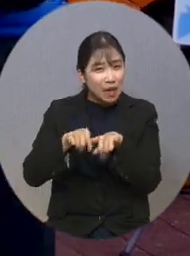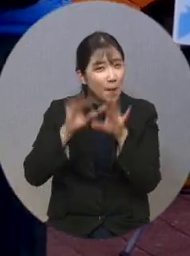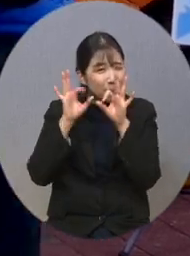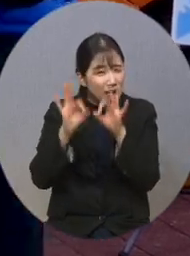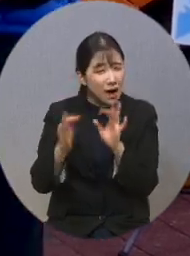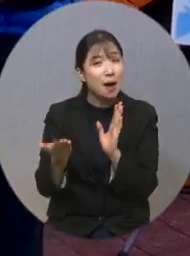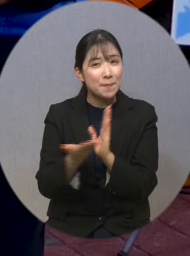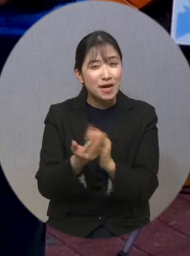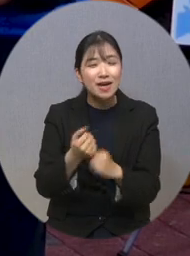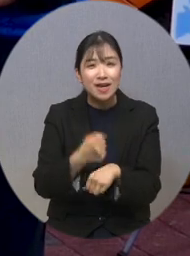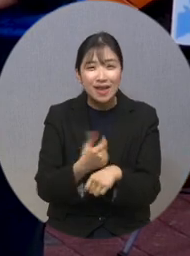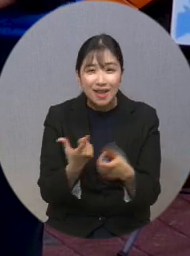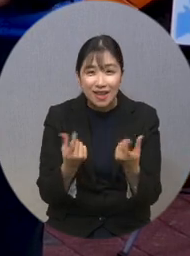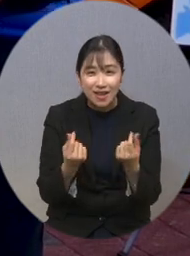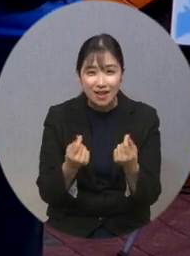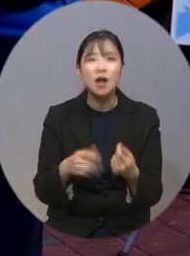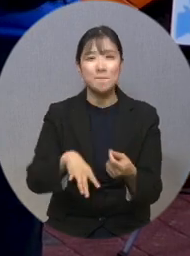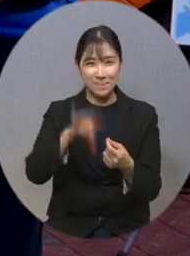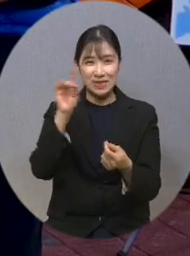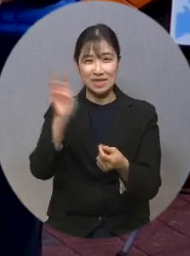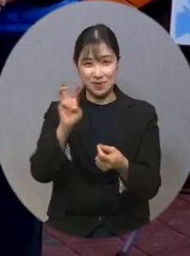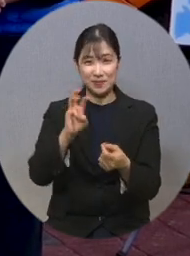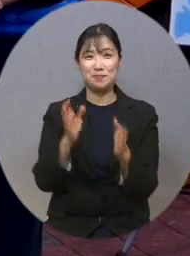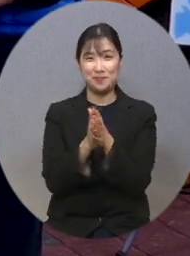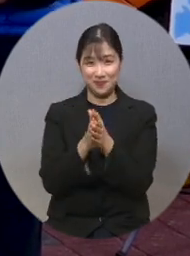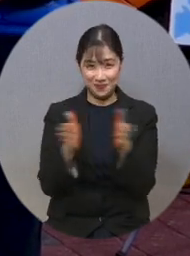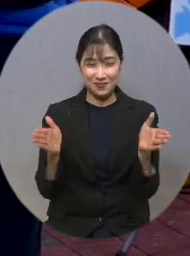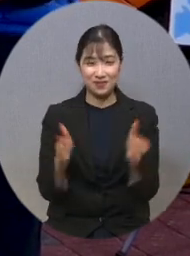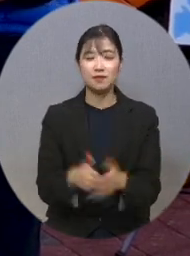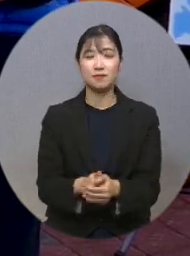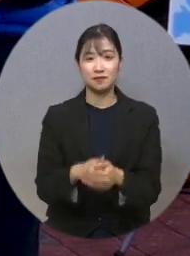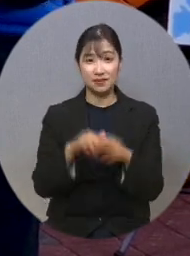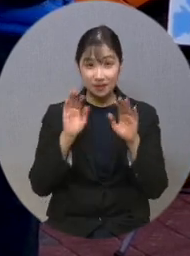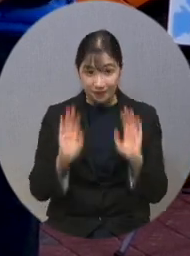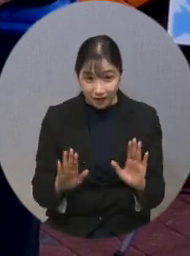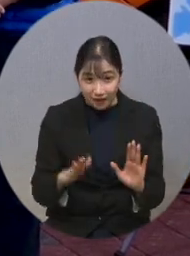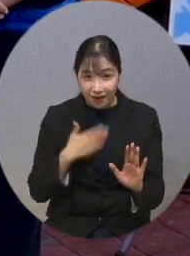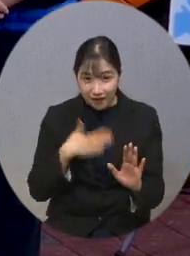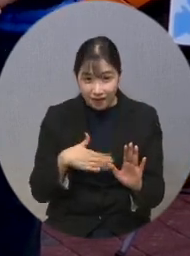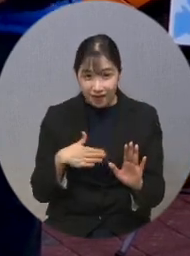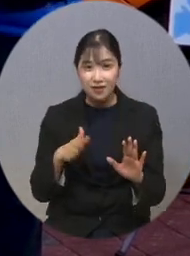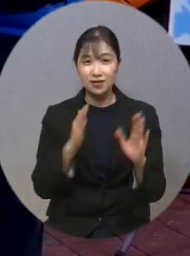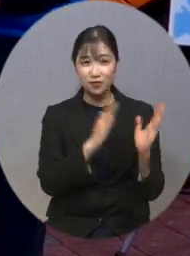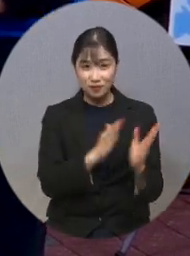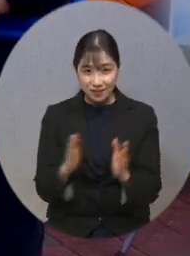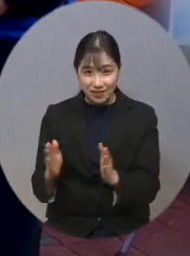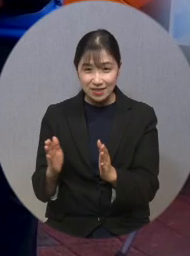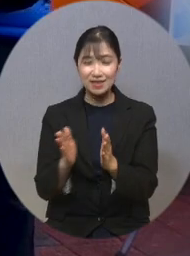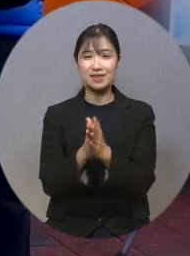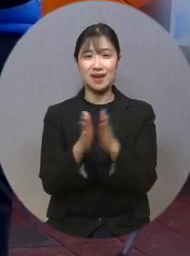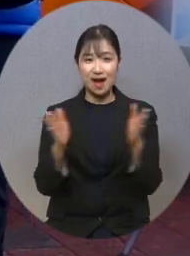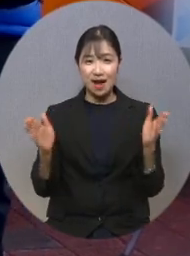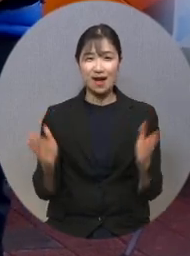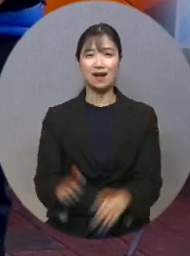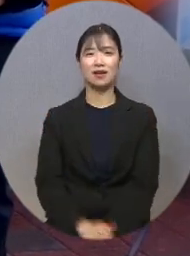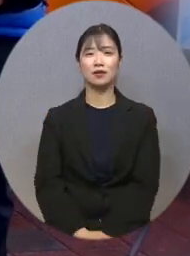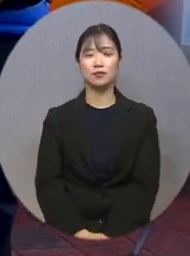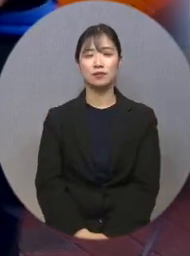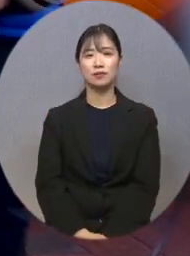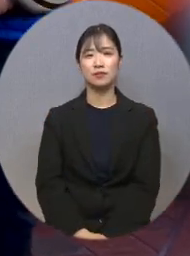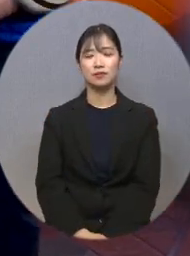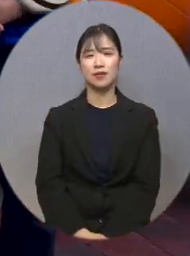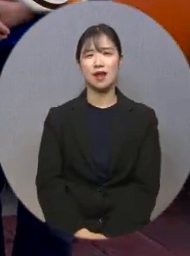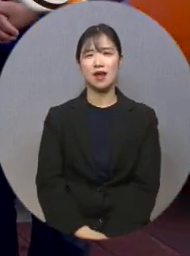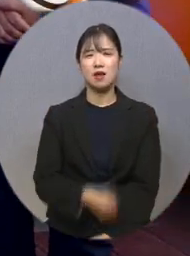나. 일단 먹는 거 얘기. 일단 자, 30초로 하고. 자, 네. 그러면 들어갑니다. 준비되셨죠? 네. 자, 소개 부탁드립니다. 자,